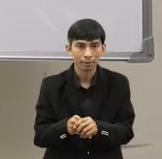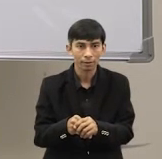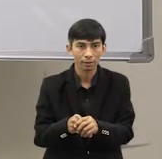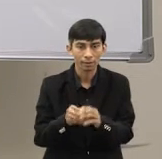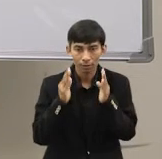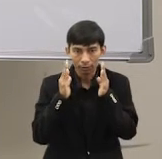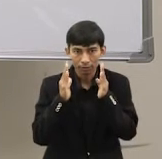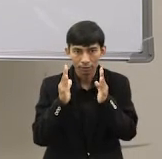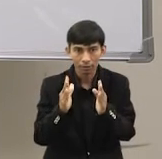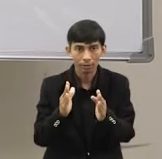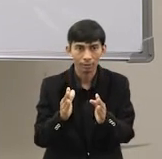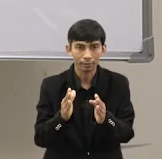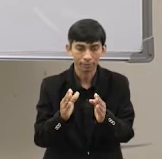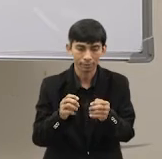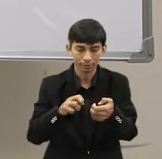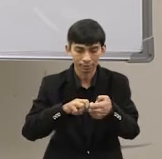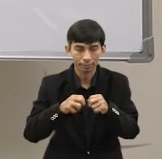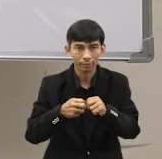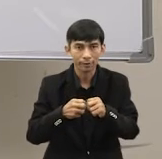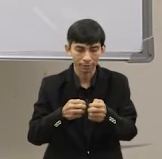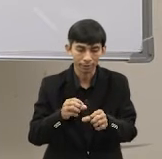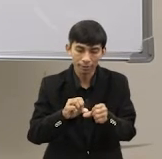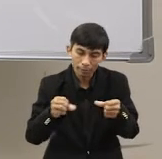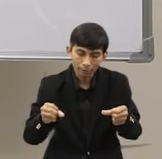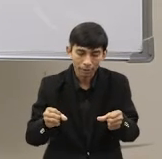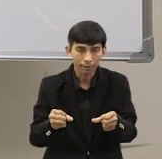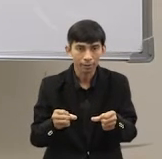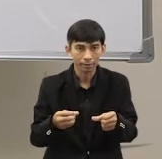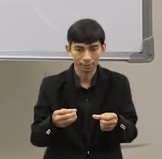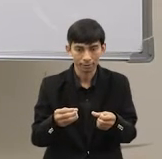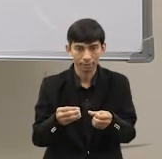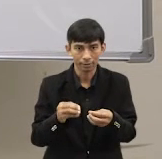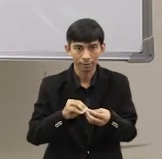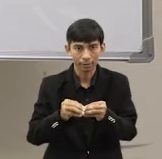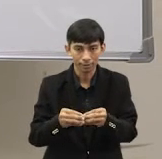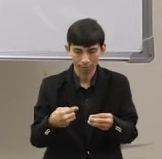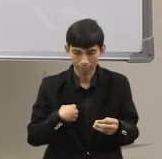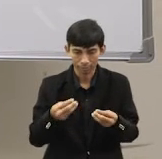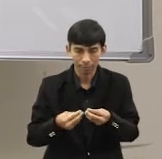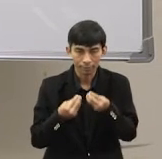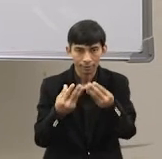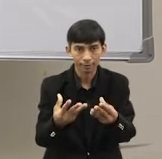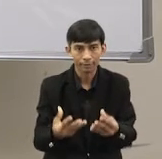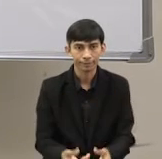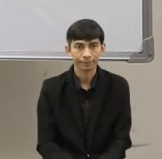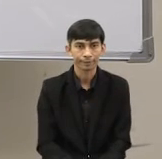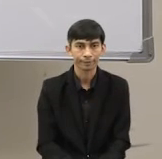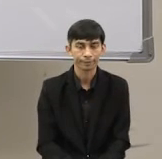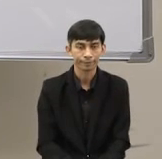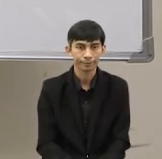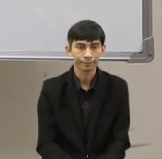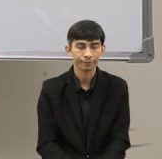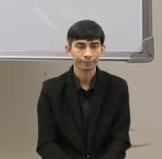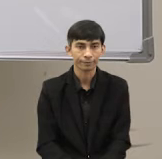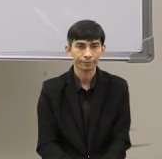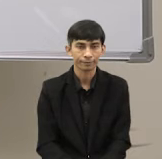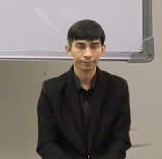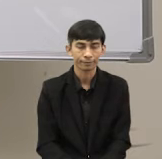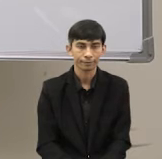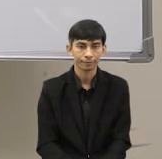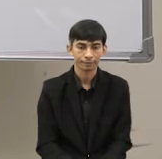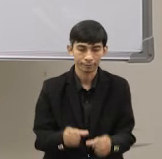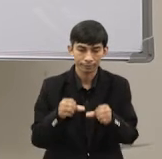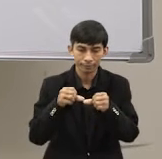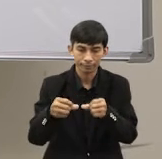tám là ba lấy đai nẹt cứ bán bắt đầu ao chà to tại nít nẹt cứ chọn bằng hàng